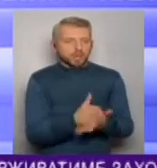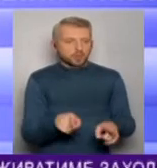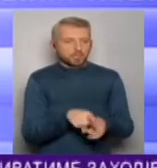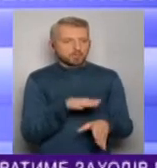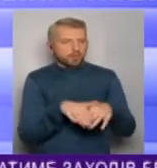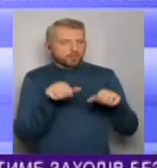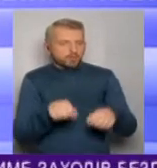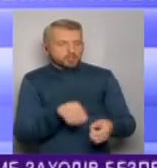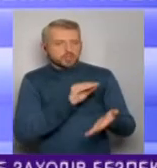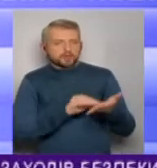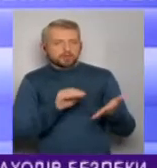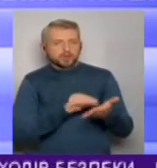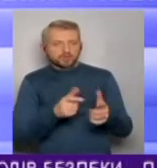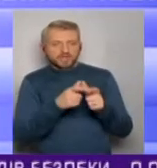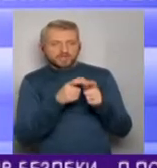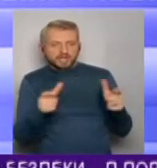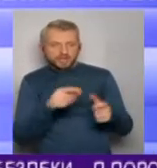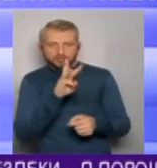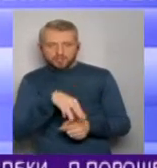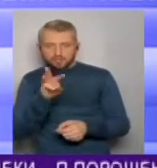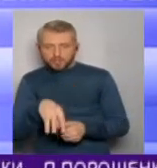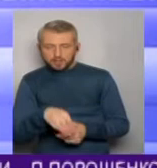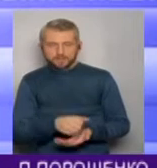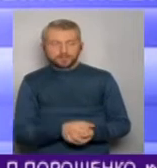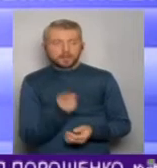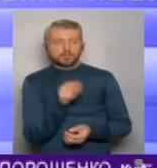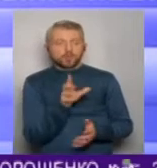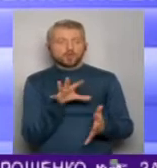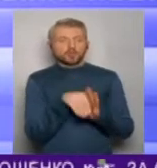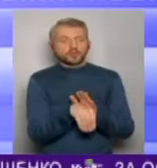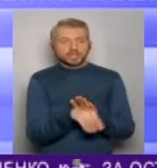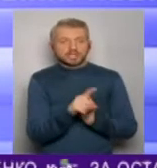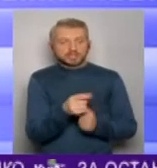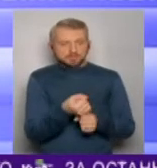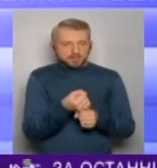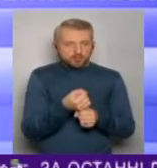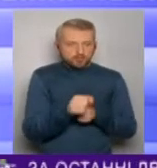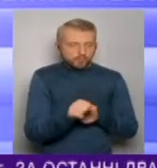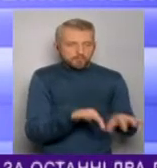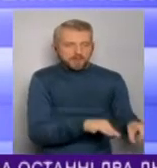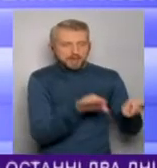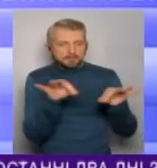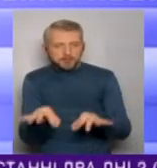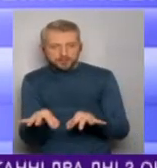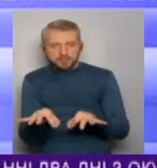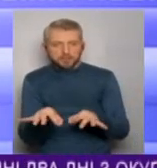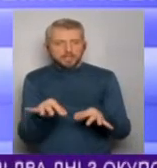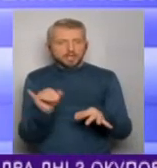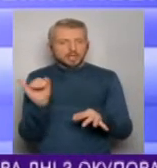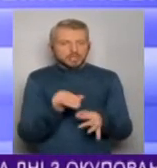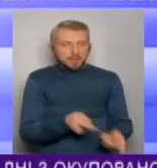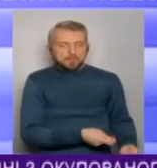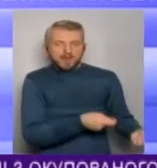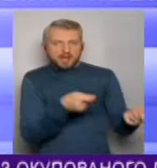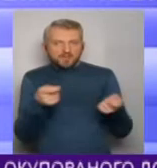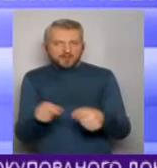повноваження, виписувати квитанції штрафувальні. І в тому числі з примусовим переміщенням та перевезенням рухомого складу на